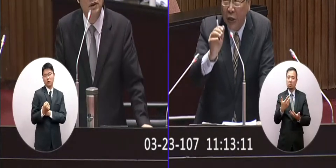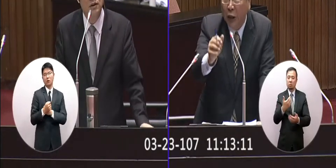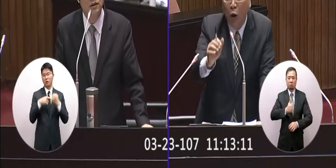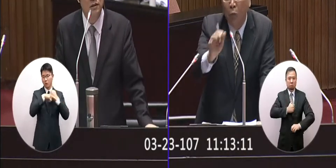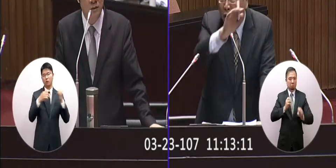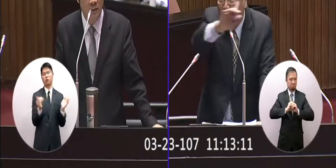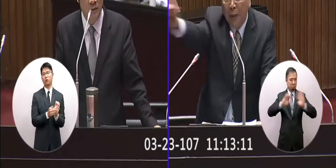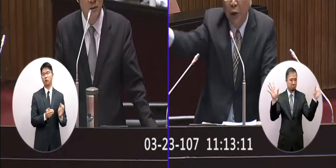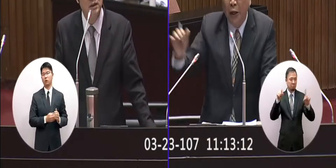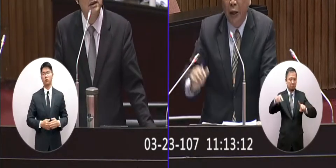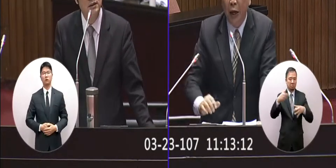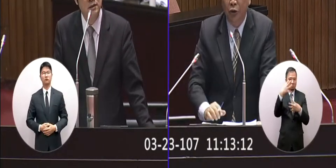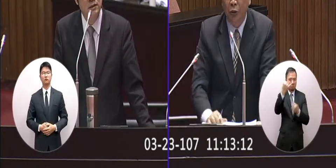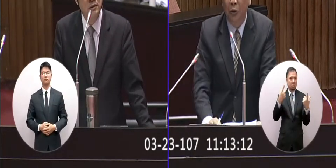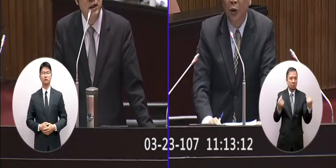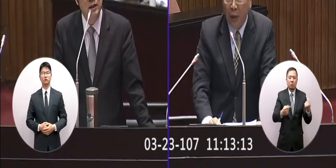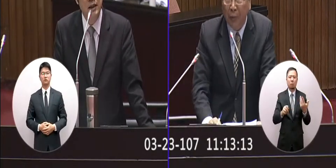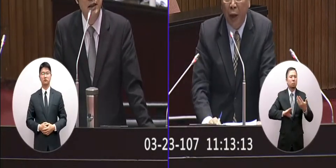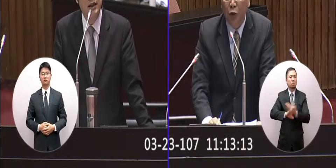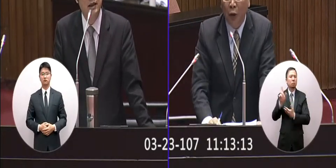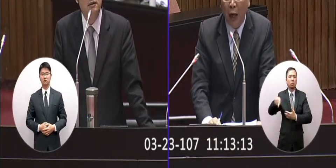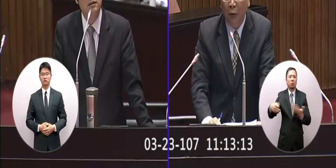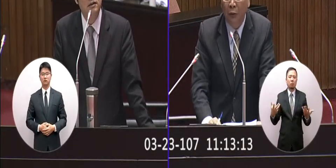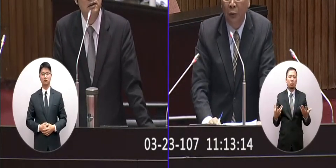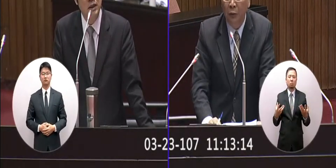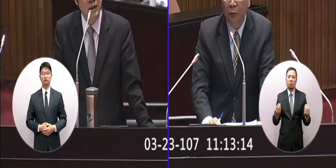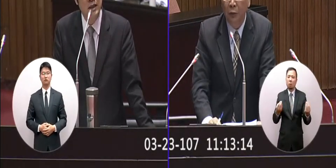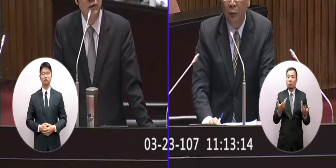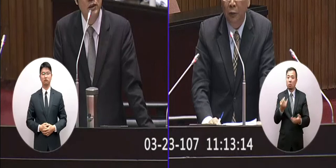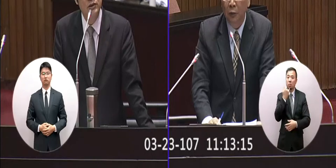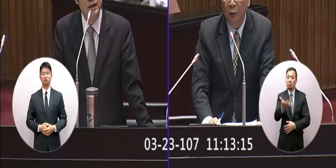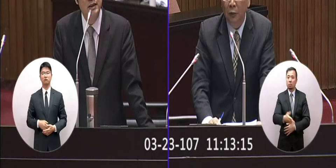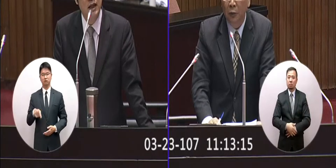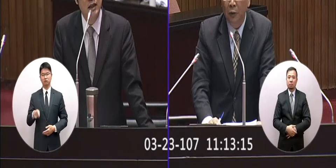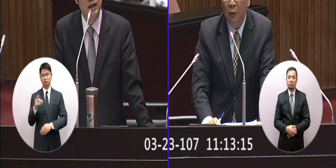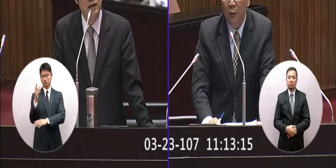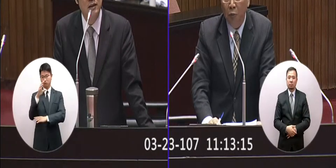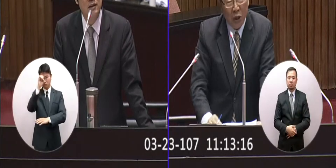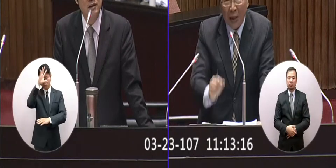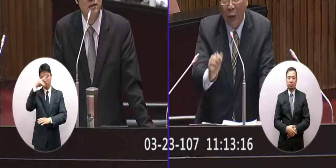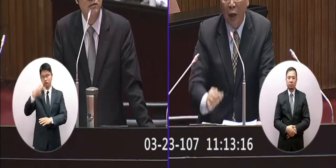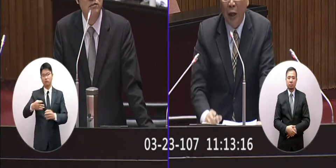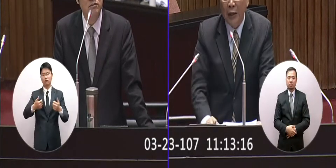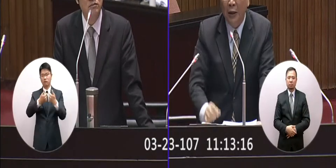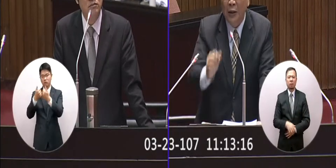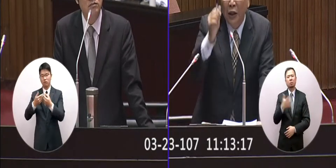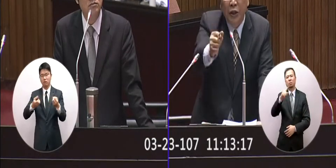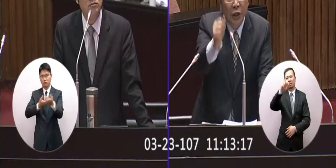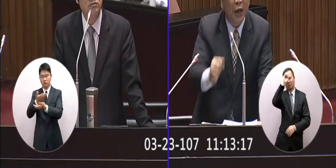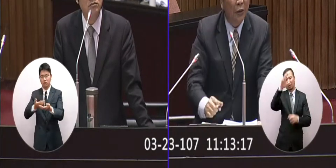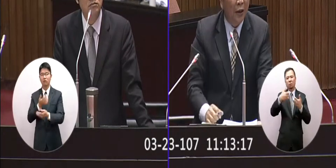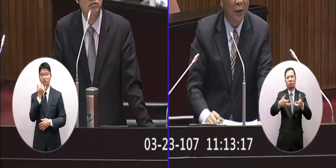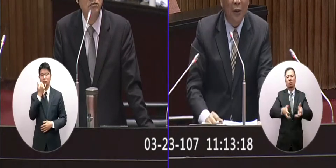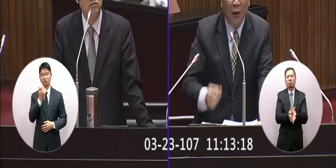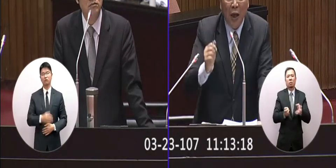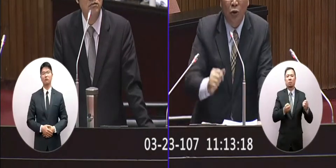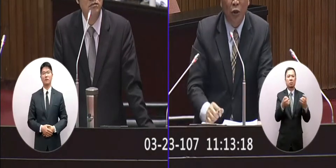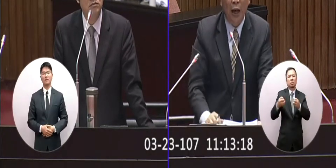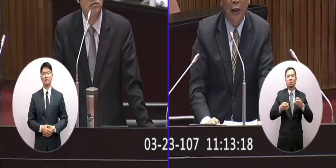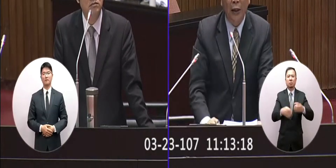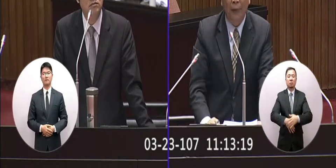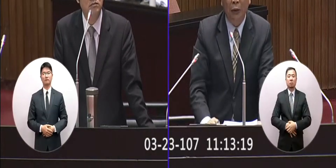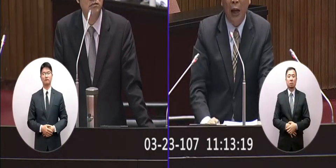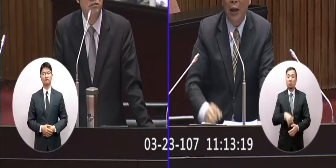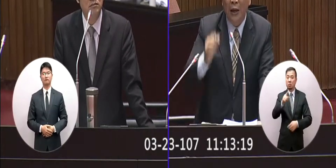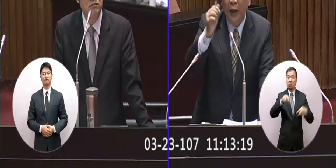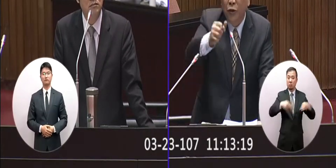求实施的时间同步，其他没有任何要求。 这个 可不 可 以做到？ 这个可以党团去协商啊。 不是党团协商，你行政院你要